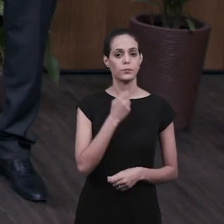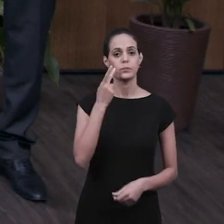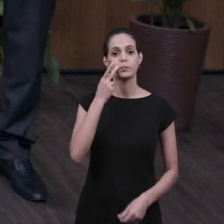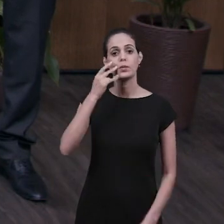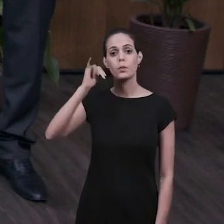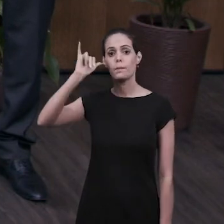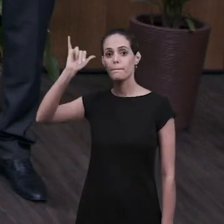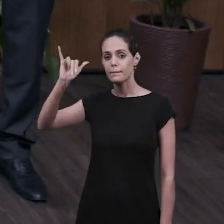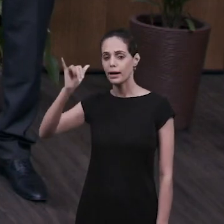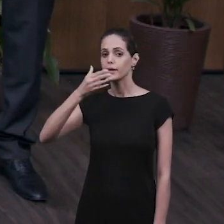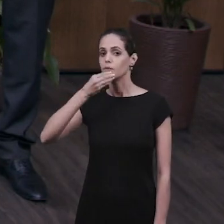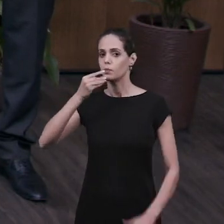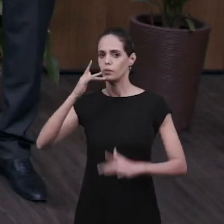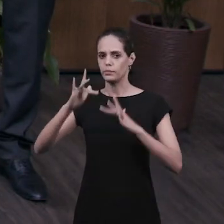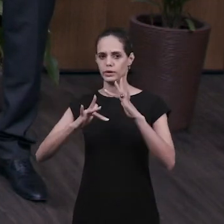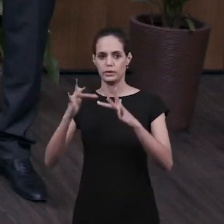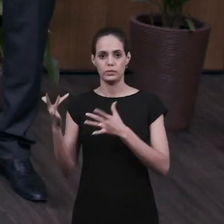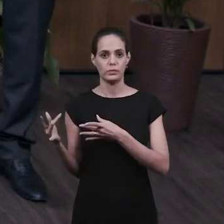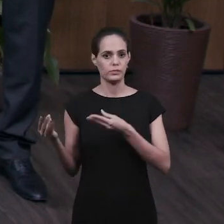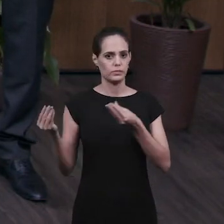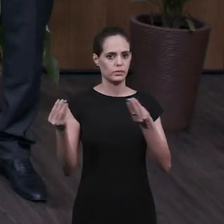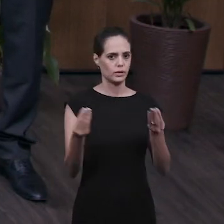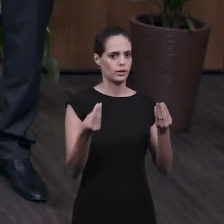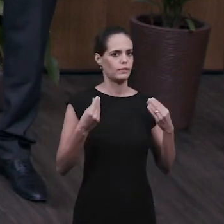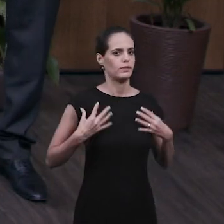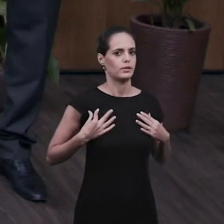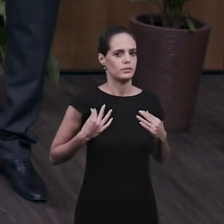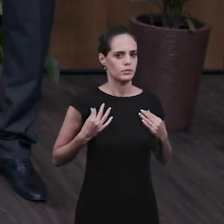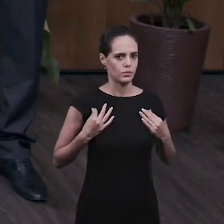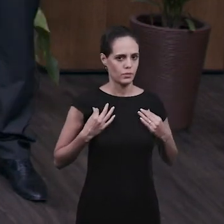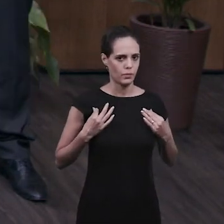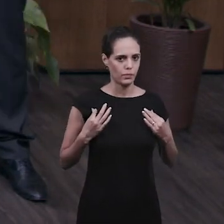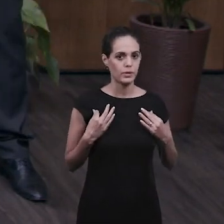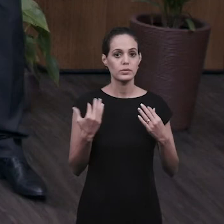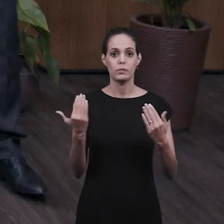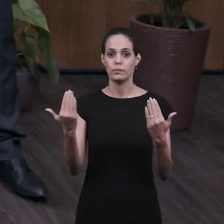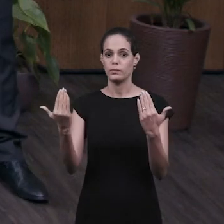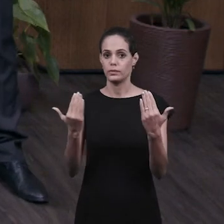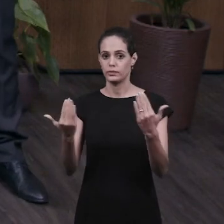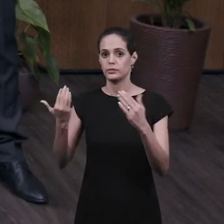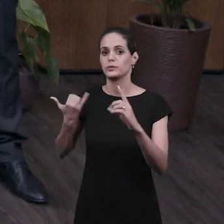Les habits donnés par le père du fiancé, observez,